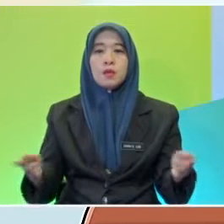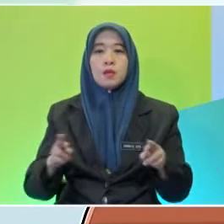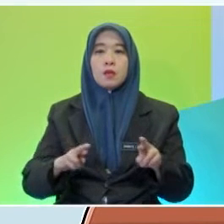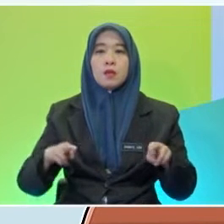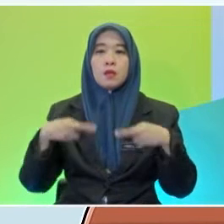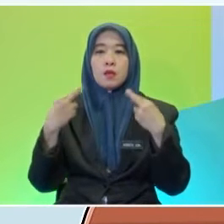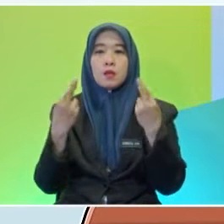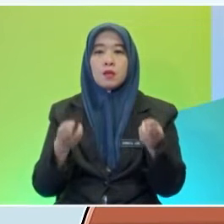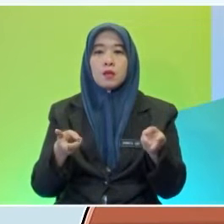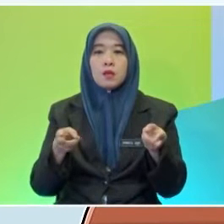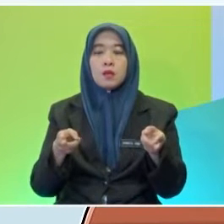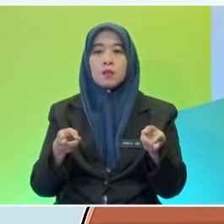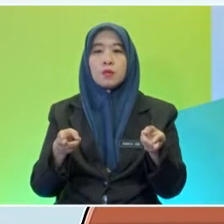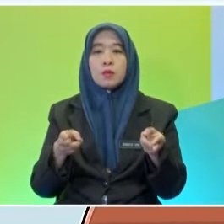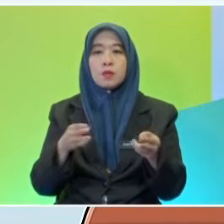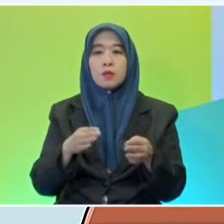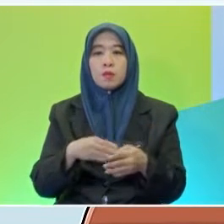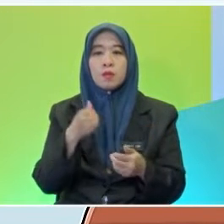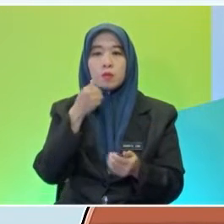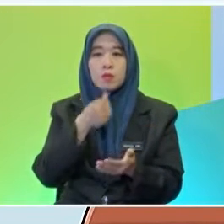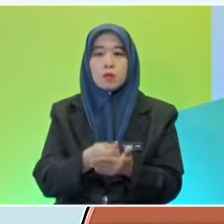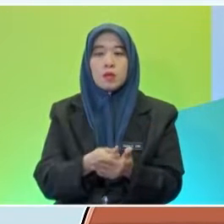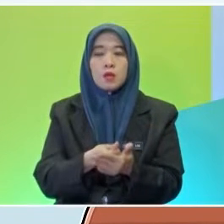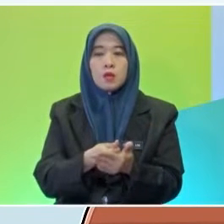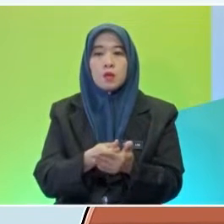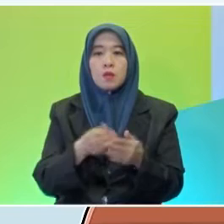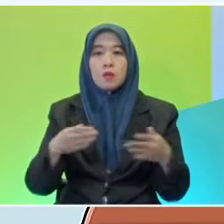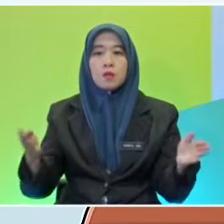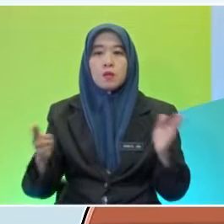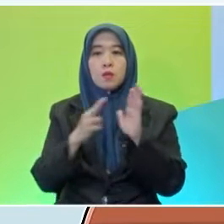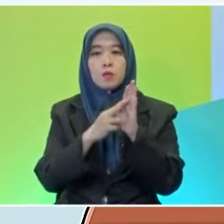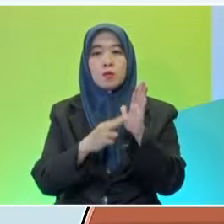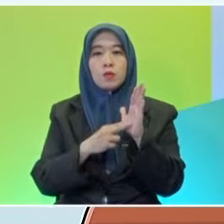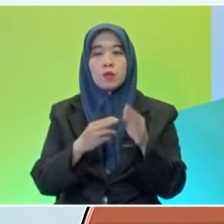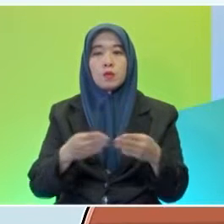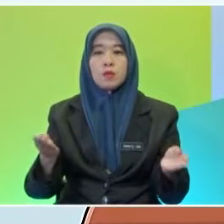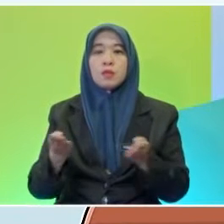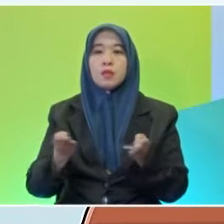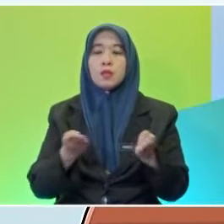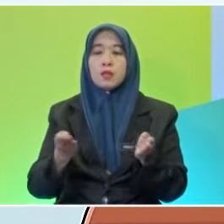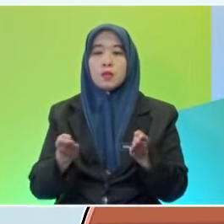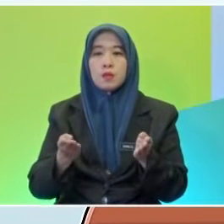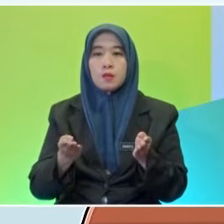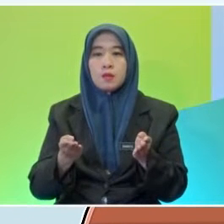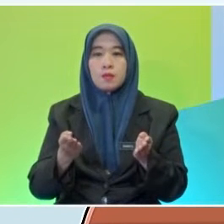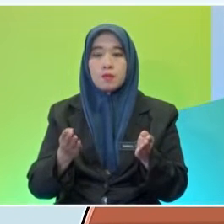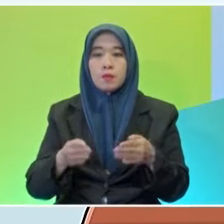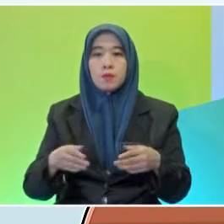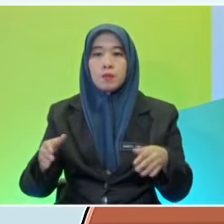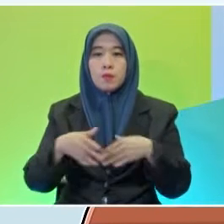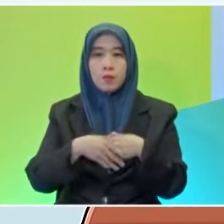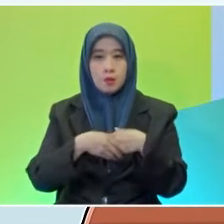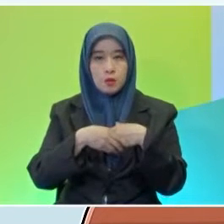pendidikan sebagai bahasa perundangan bahasa lain sebagai bahasa lain sebagai bahasa perpaduan